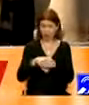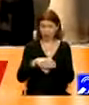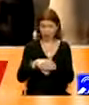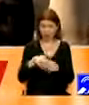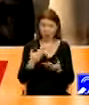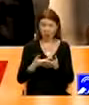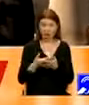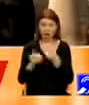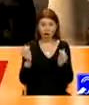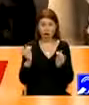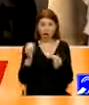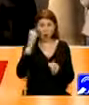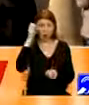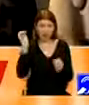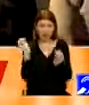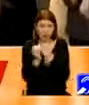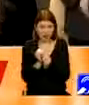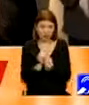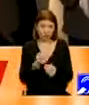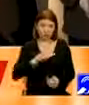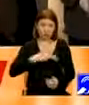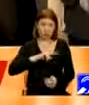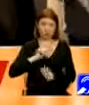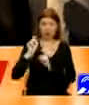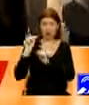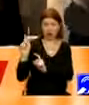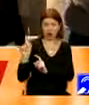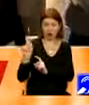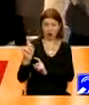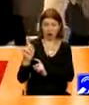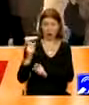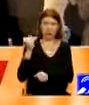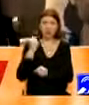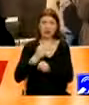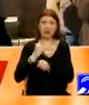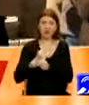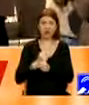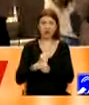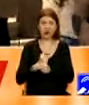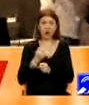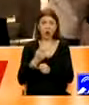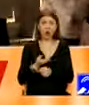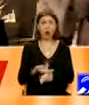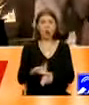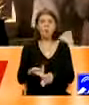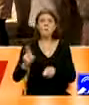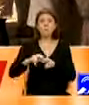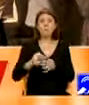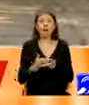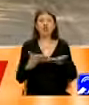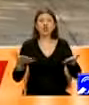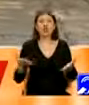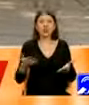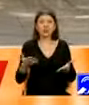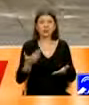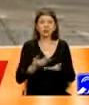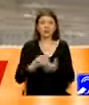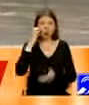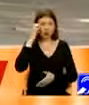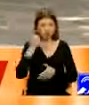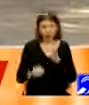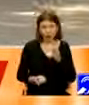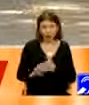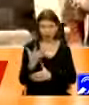astfel de formulă, este de datoria lor să creeze o majoritate parlamentară pentru un guvern plin.